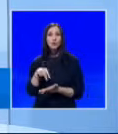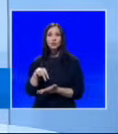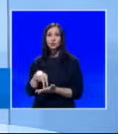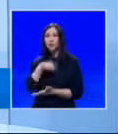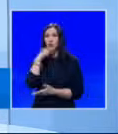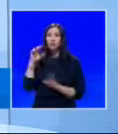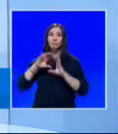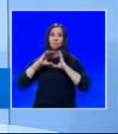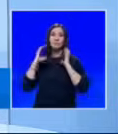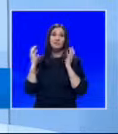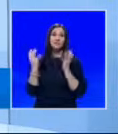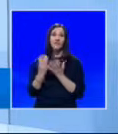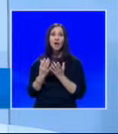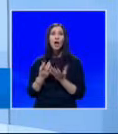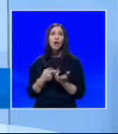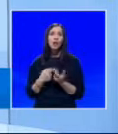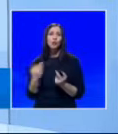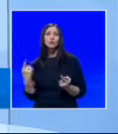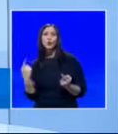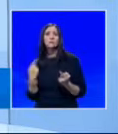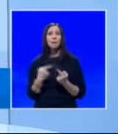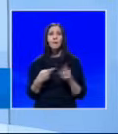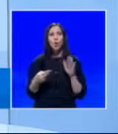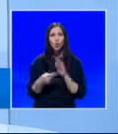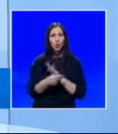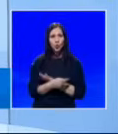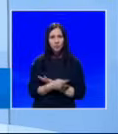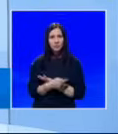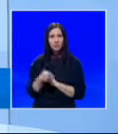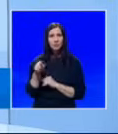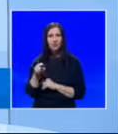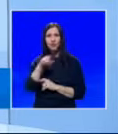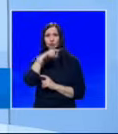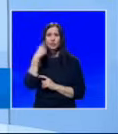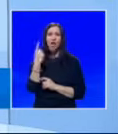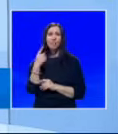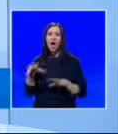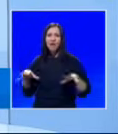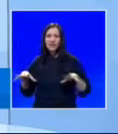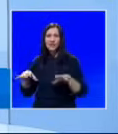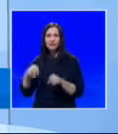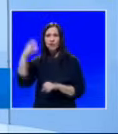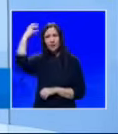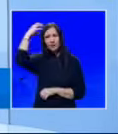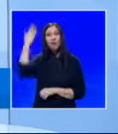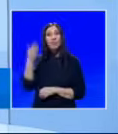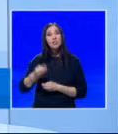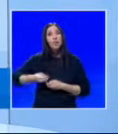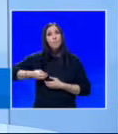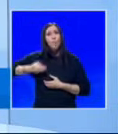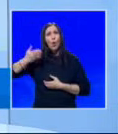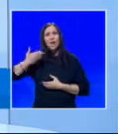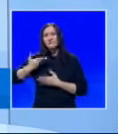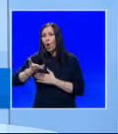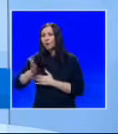Русия в глобален мащаб, колкото спрямо корупцията, това, че Русия е една завладяна държава, че нейните богатства отиват